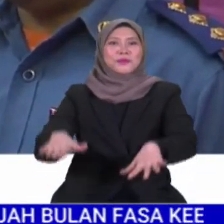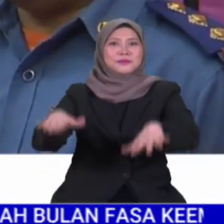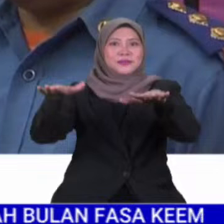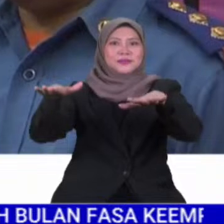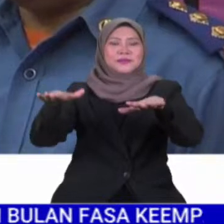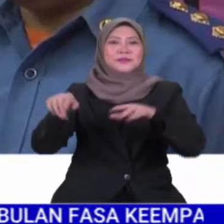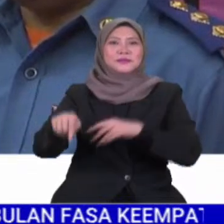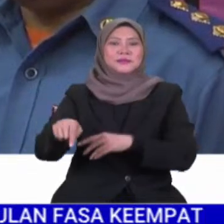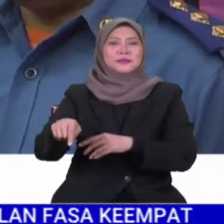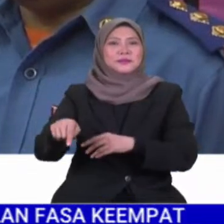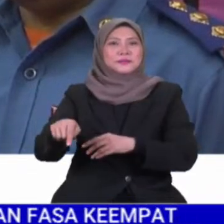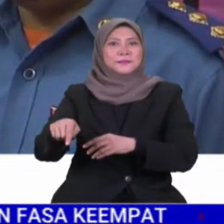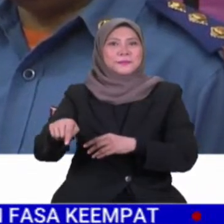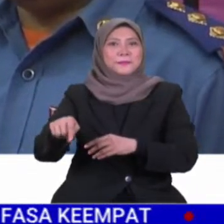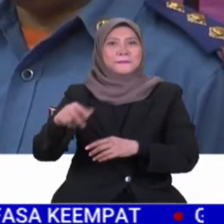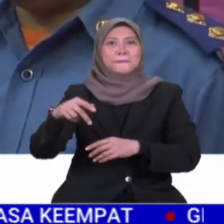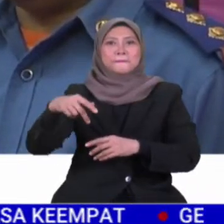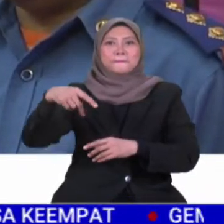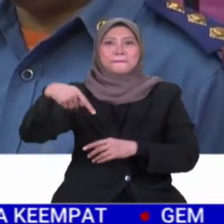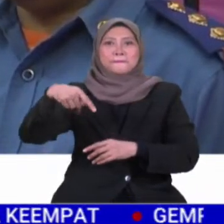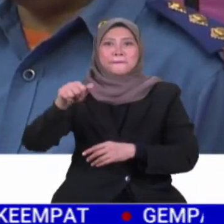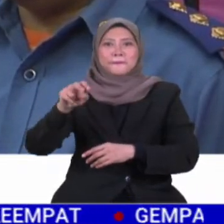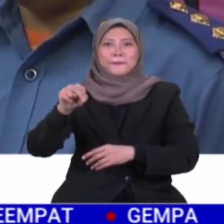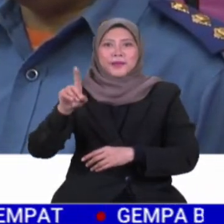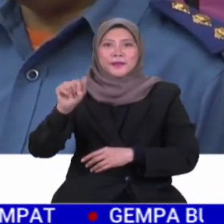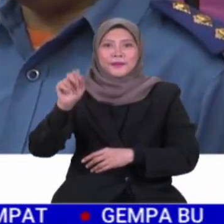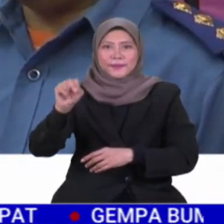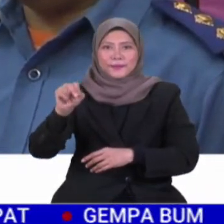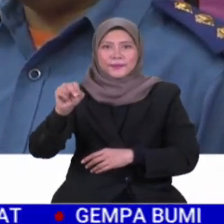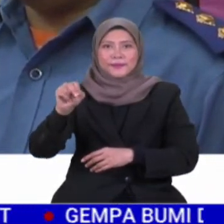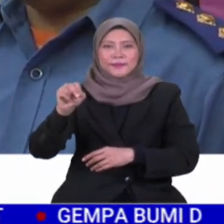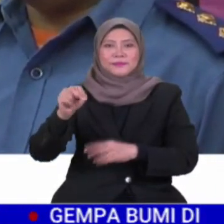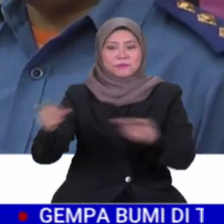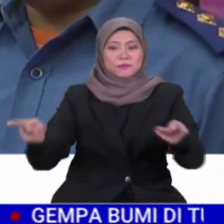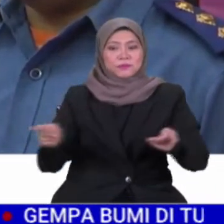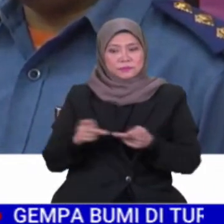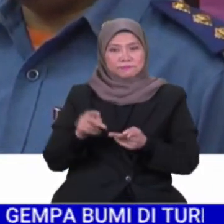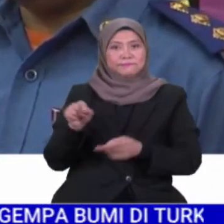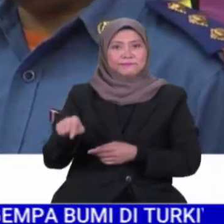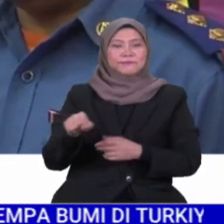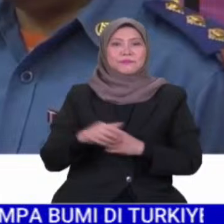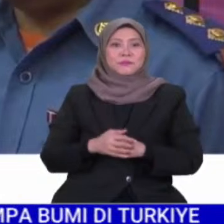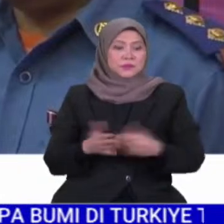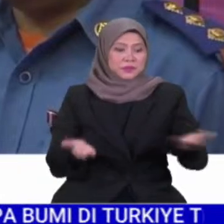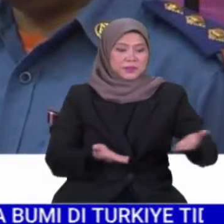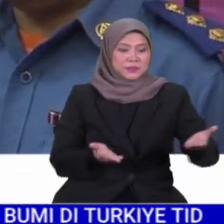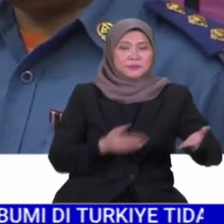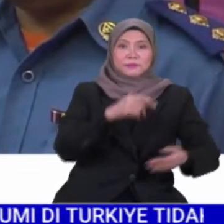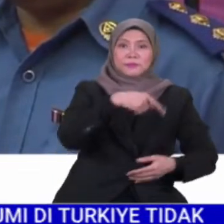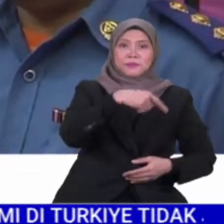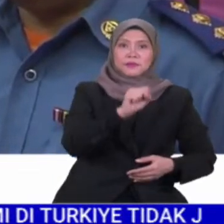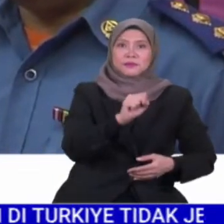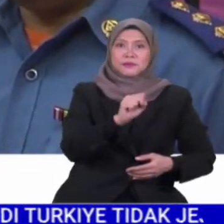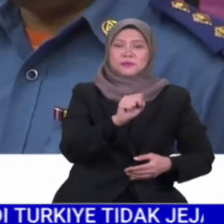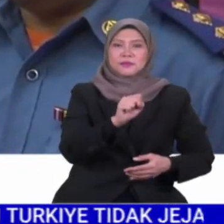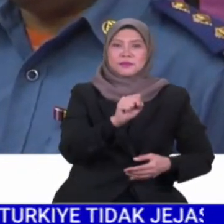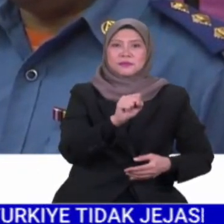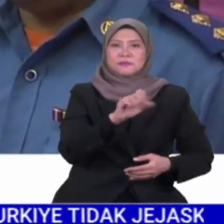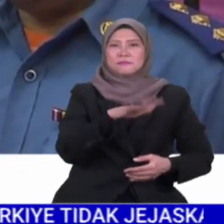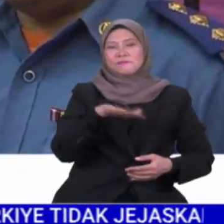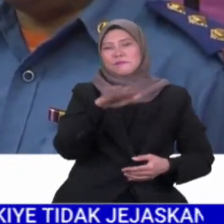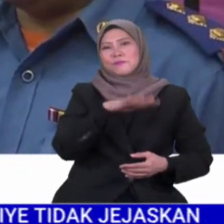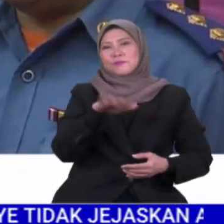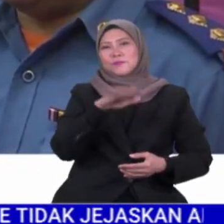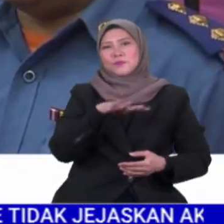di kawasan Pandan dan di sini memuatkan lebih kurang, kalau tak silap saya,